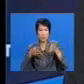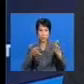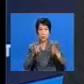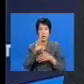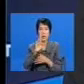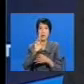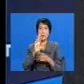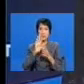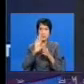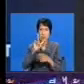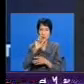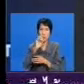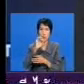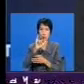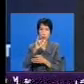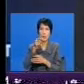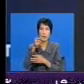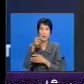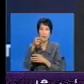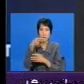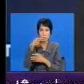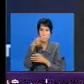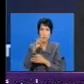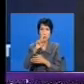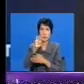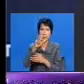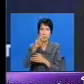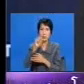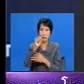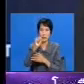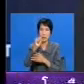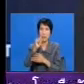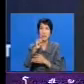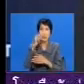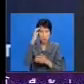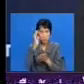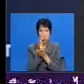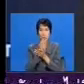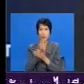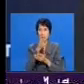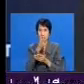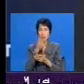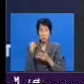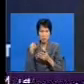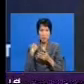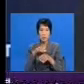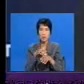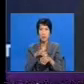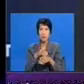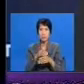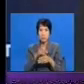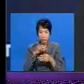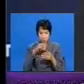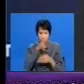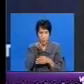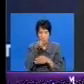นะคะตำรวจสน.พหลโยธินค่ะต้องจัดระเบียบเส้นทางจราจรแล้วก็เพิ่มจำนวนเจ้าหน้าที่โดยได้รับการสนับสนุนนะคะจากตำรวจจราจรกลาง